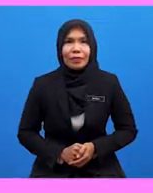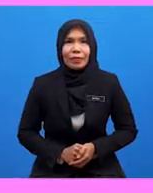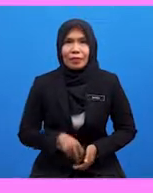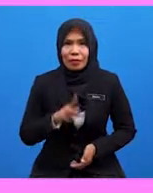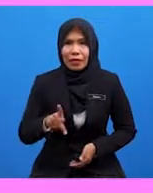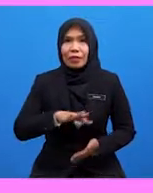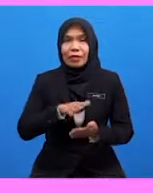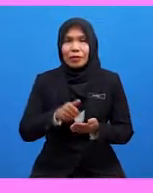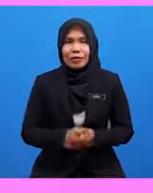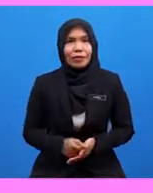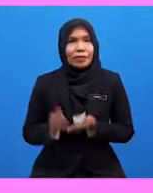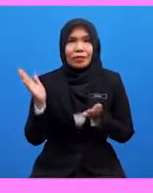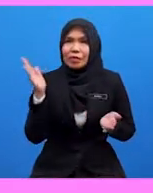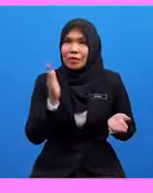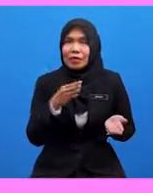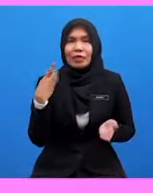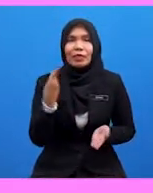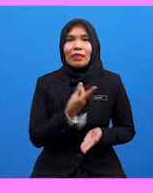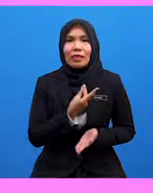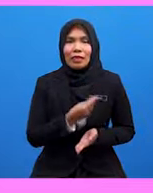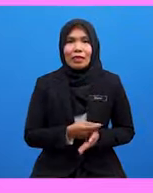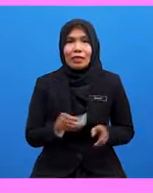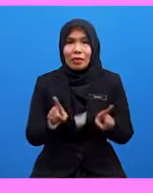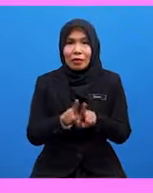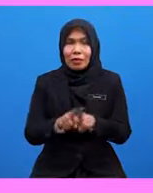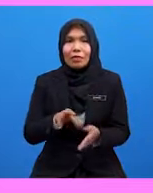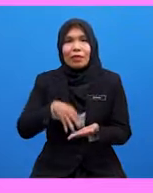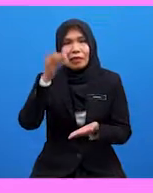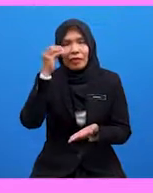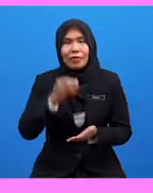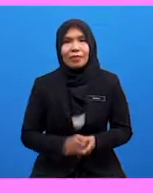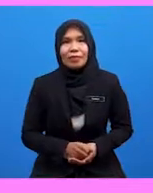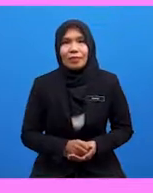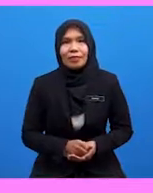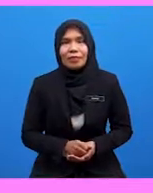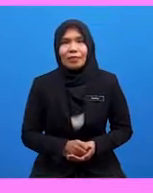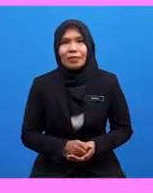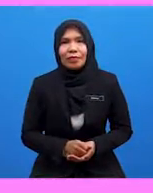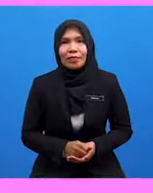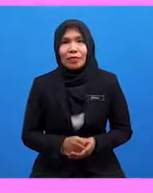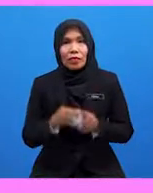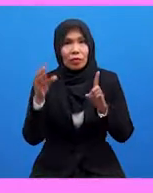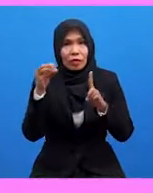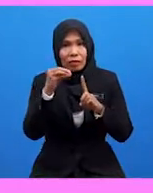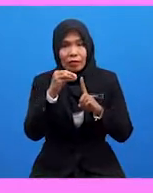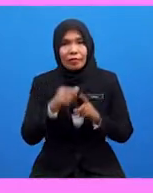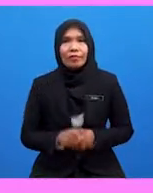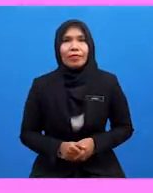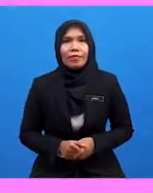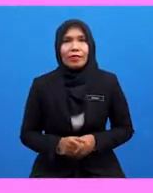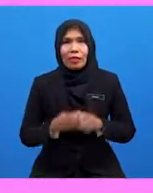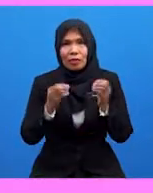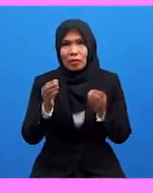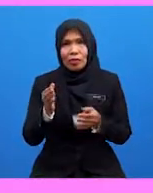Pelajar sekalian, mari kita sama-sama menghayati objektif pembelajaran kita pada hari ini. Cikgu